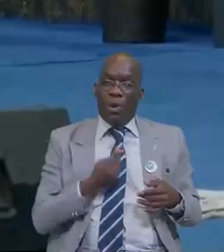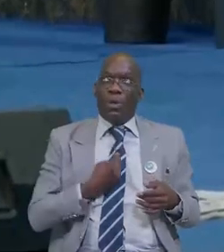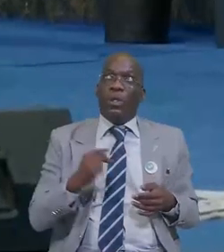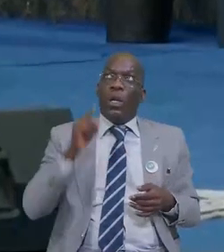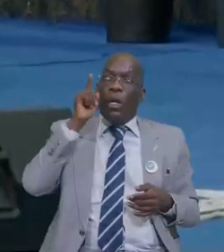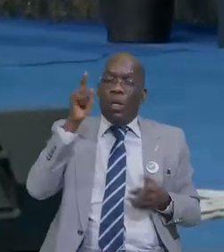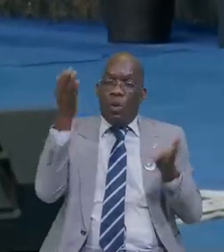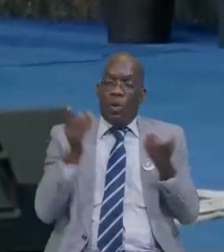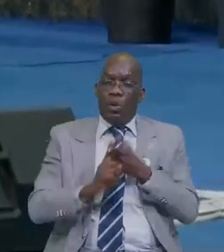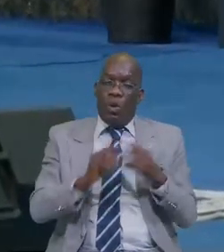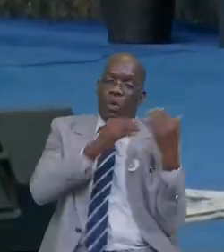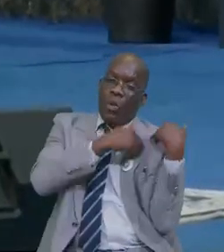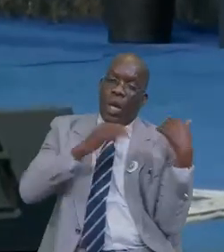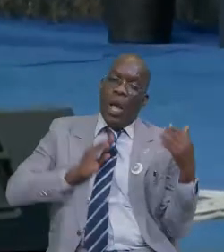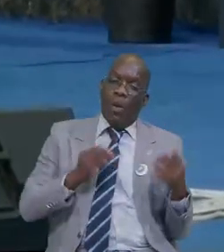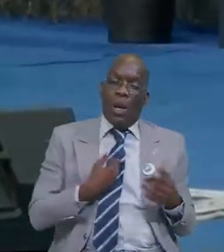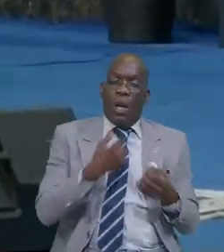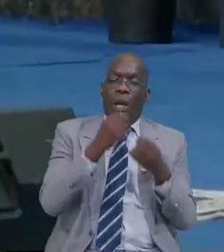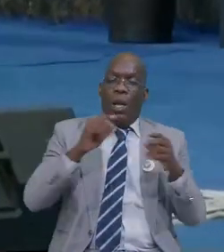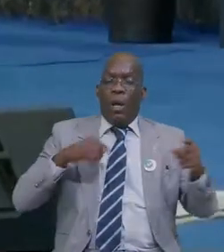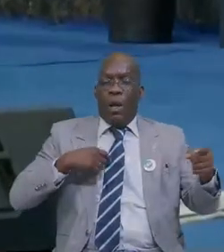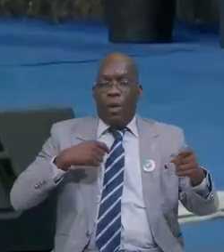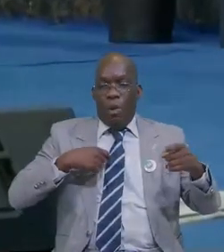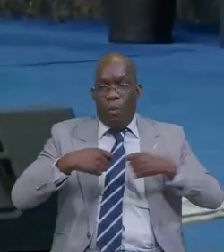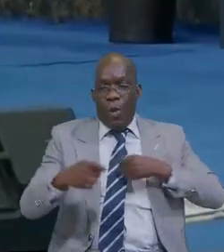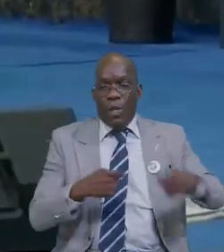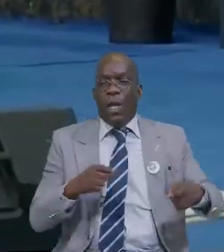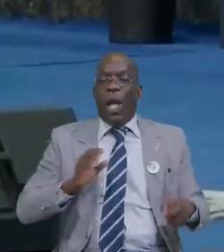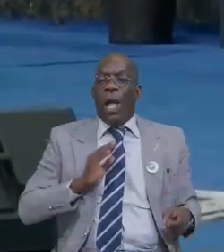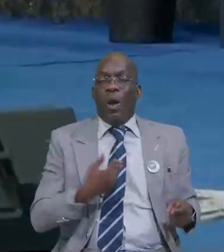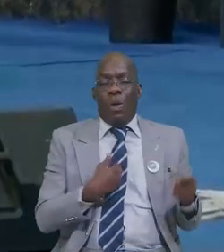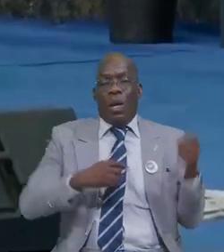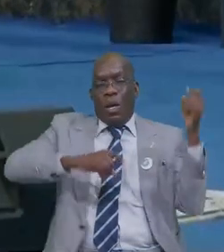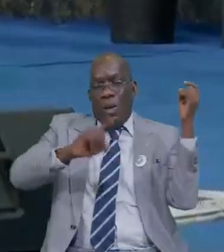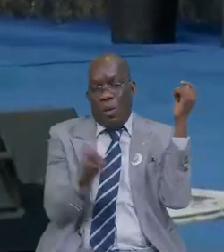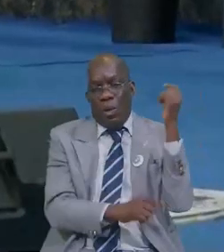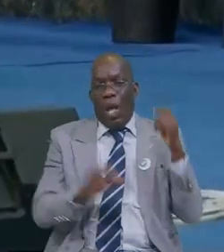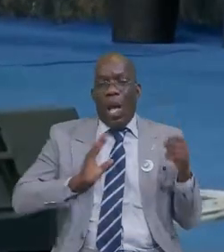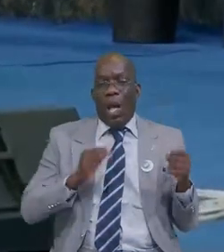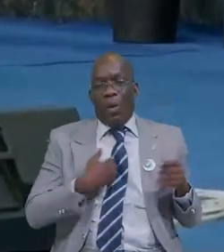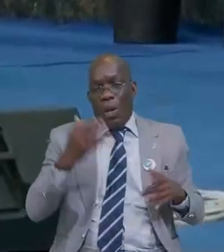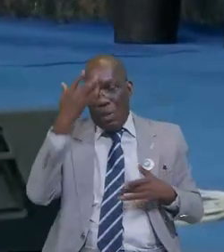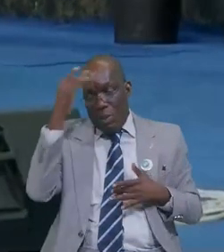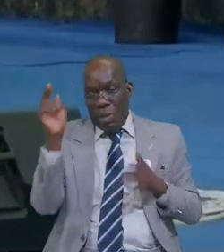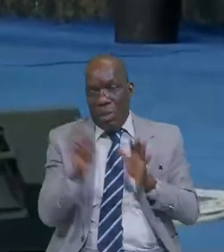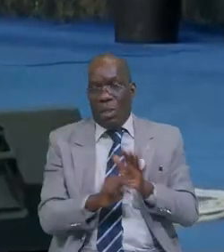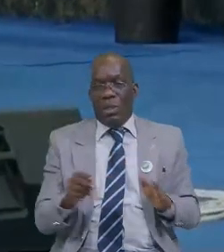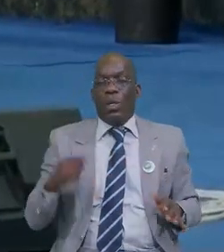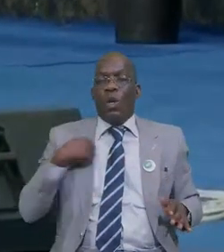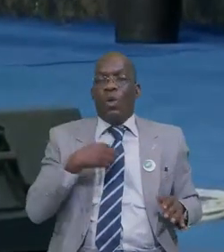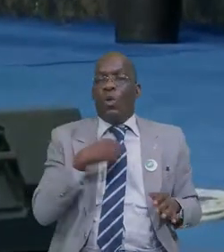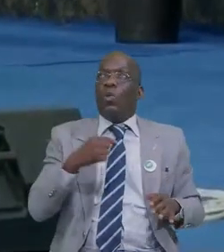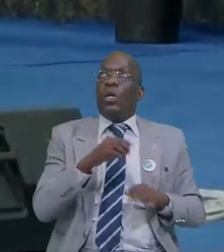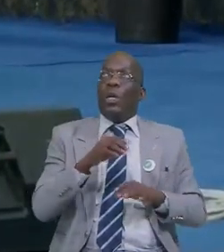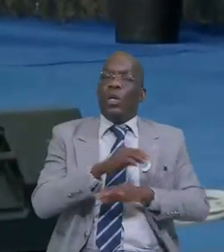plaies, nos maladies, nos infirmités, nos jugements. Alors, au lieu